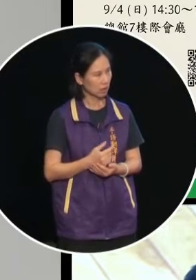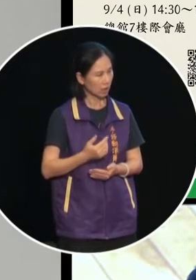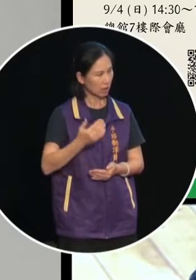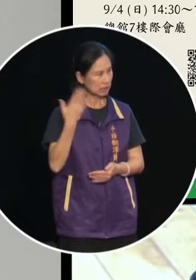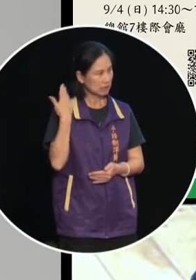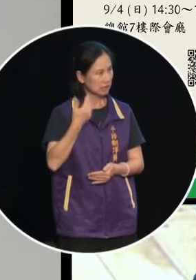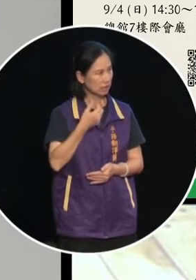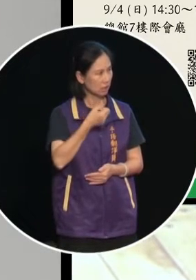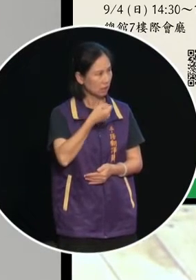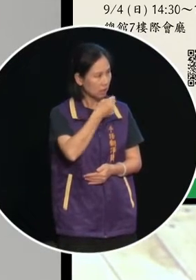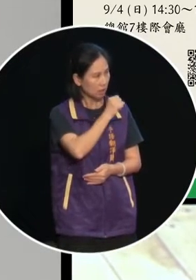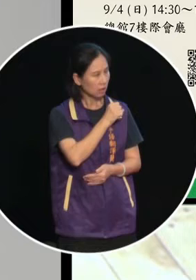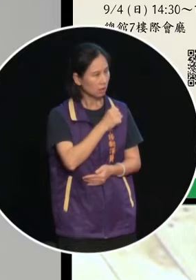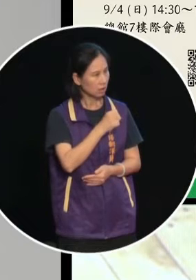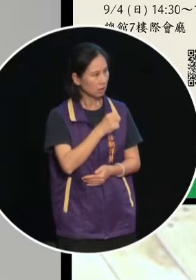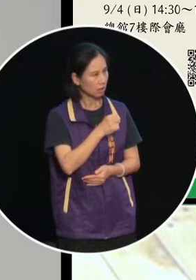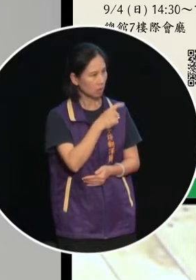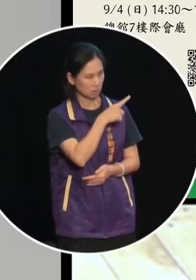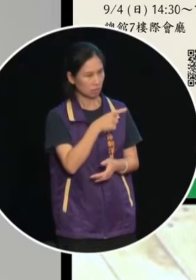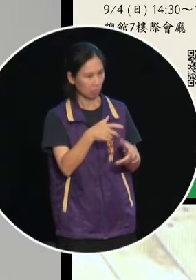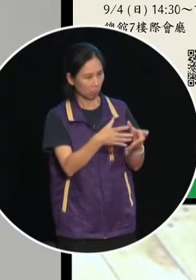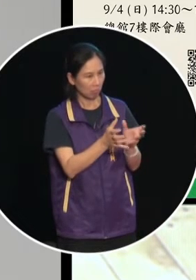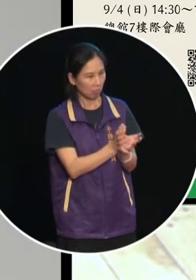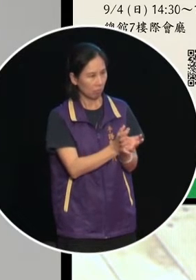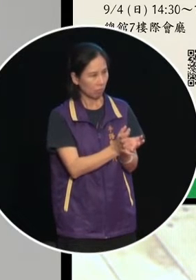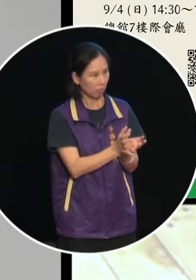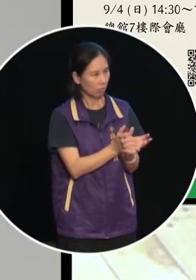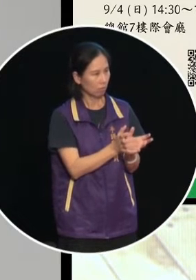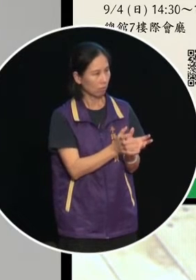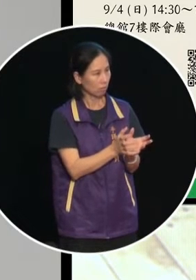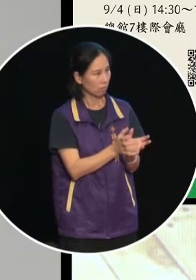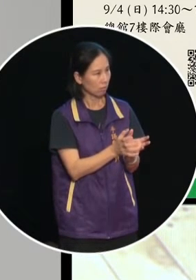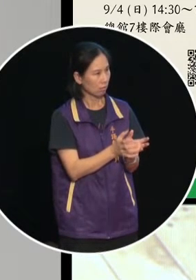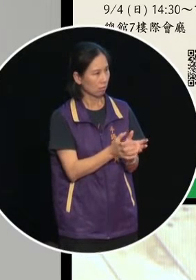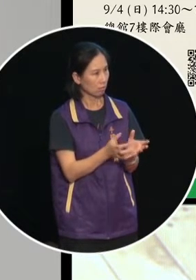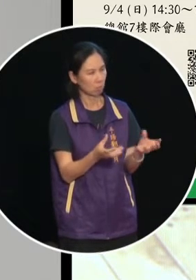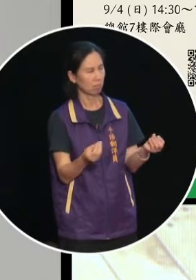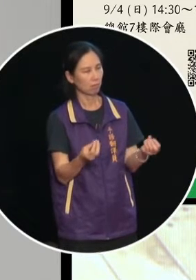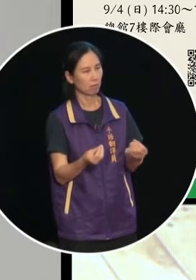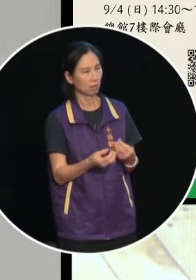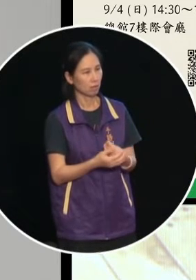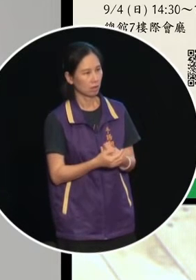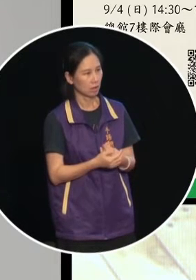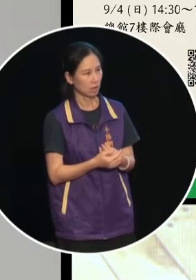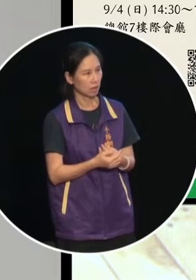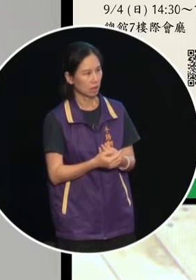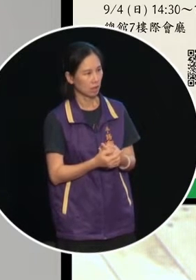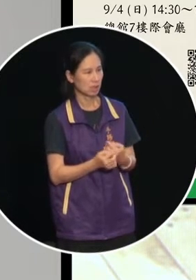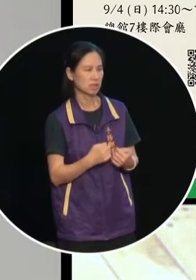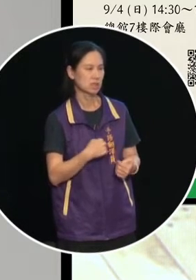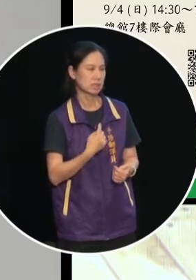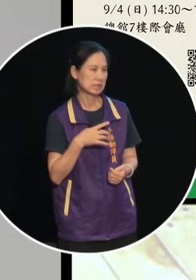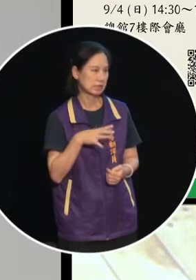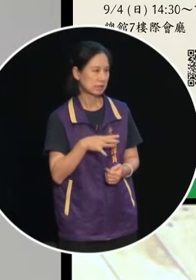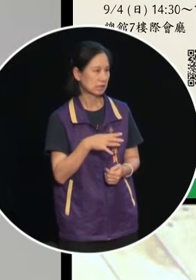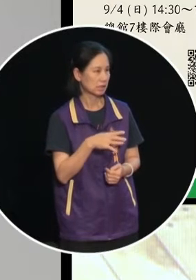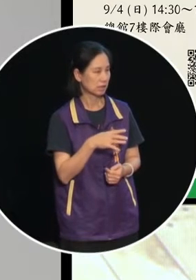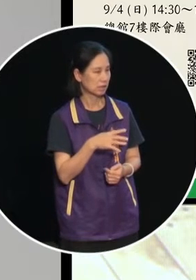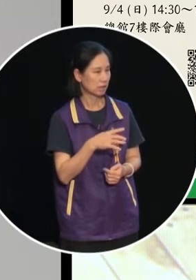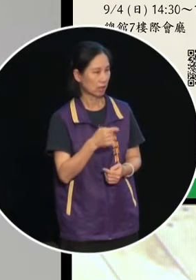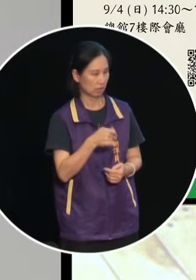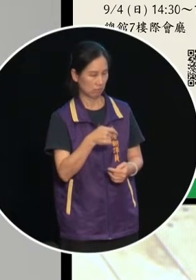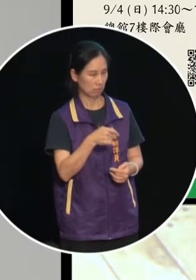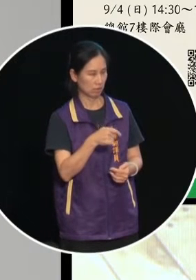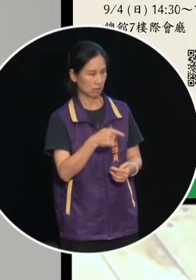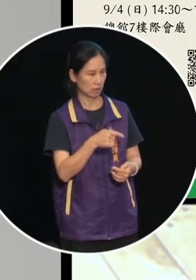台湾没有这个部分是没有一个战略性的，很自然的来做就促进这种软